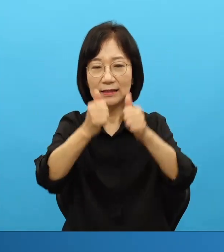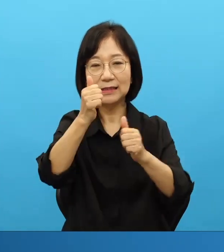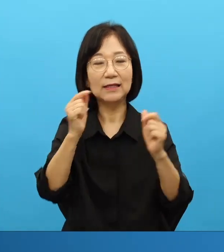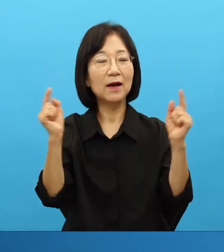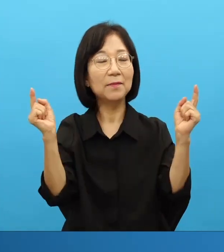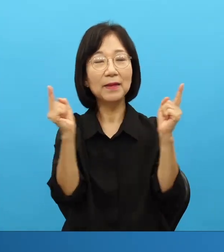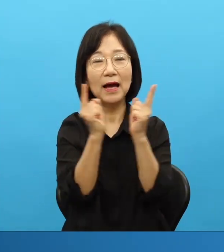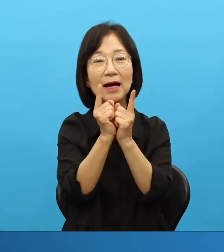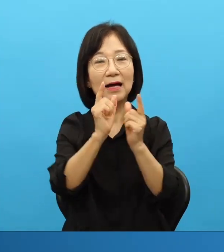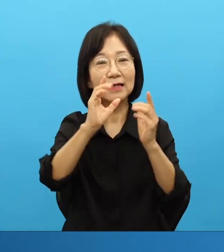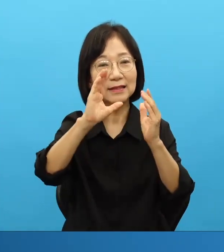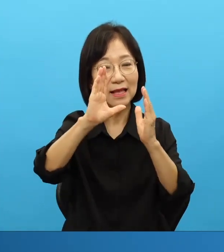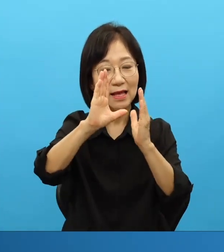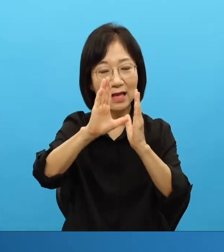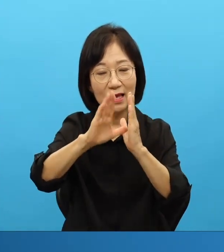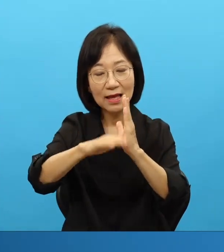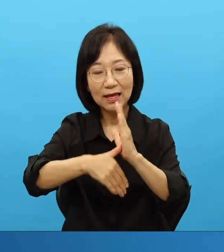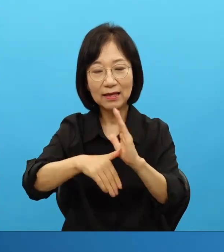환란 시험 당할